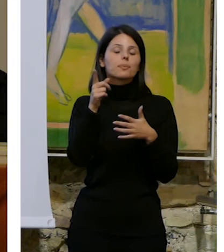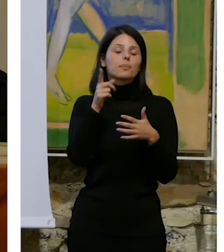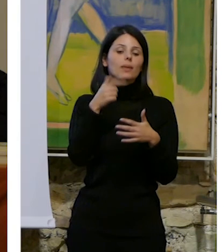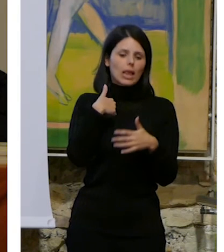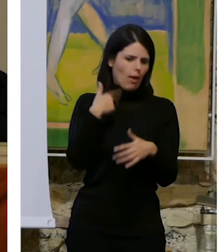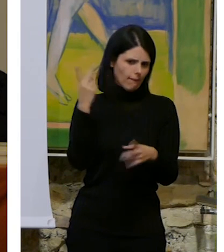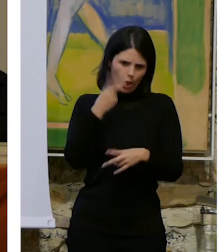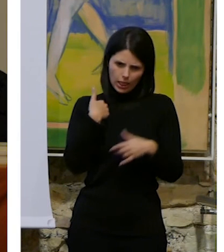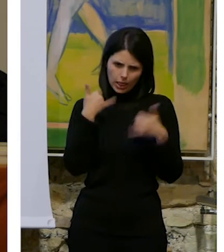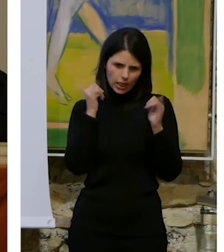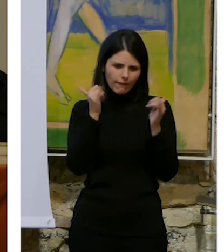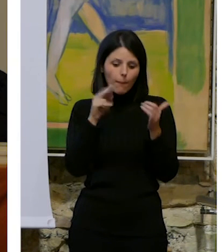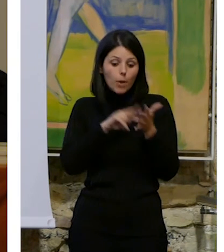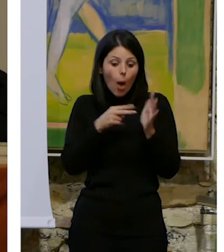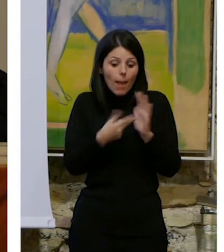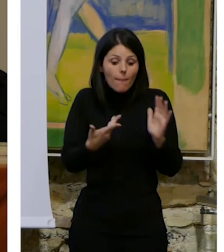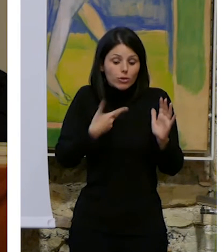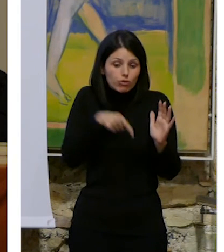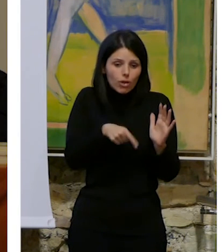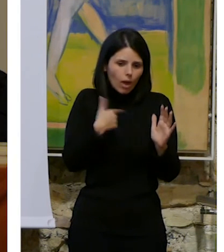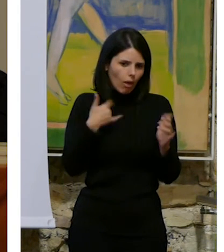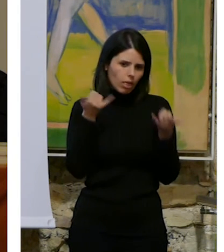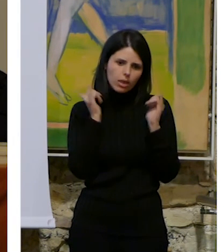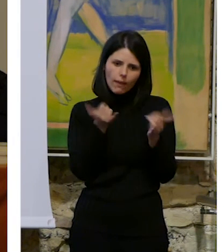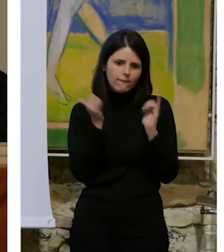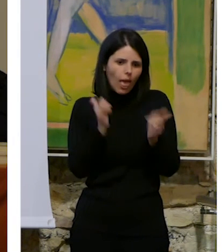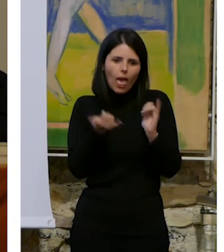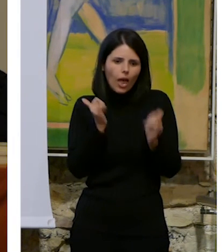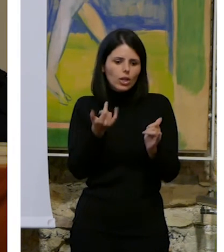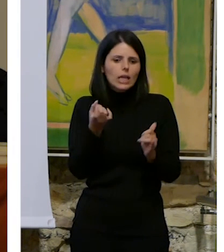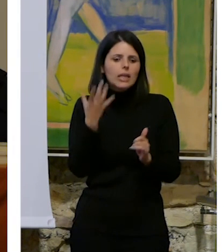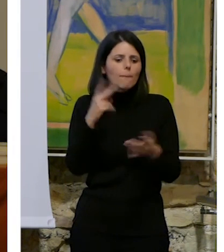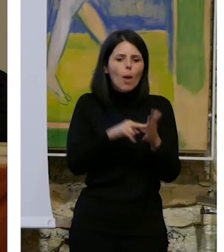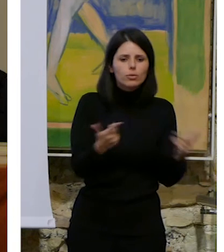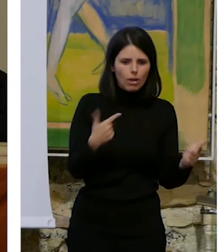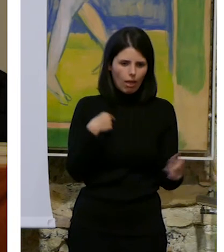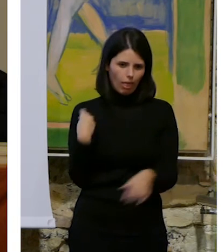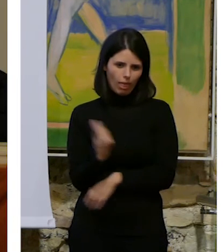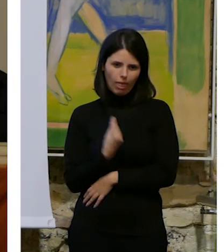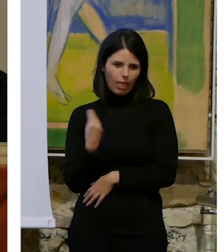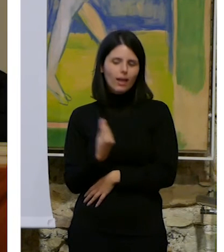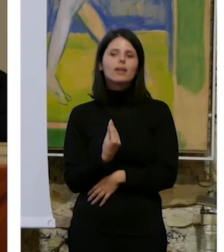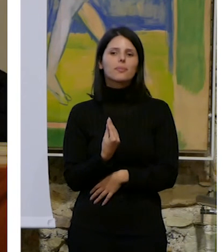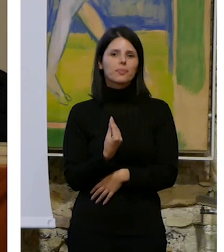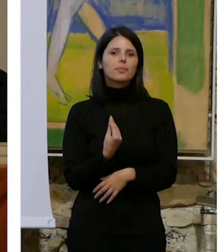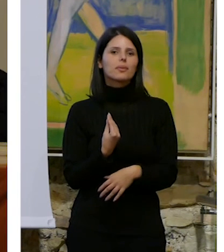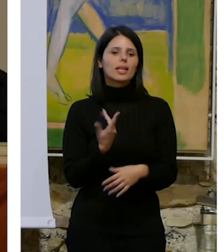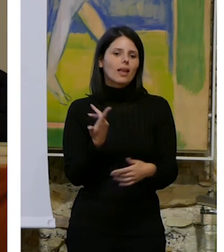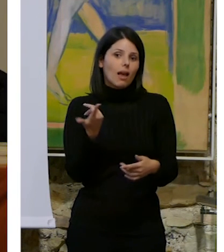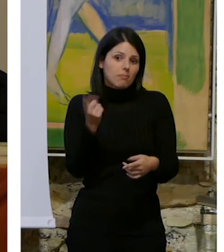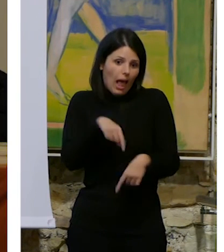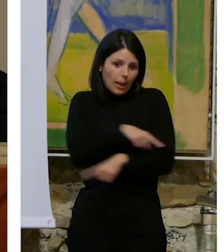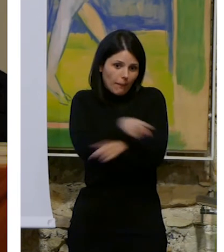diverto quando mi trovo di fronte a un problema, se no non mi diverto, se no mi annoio, e penso che questo valga per tutti